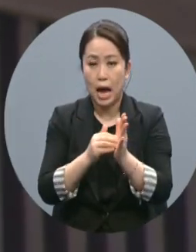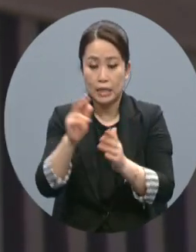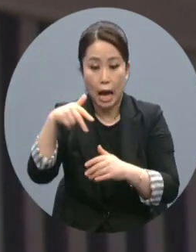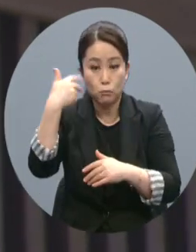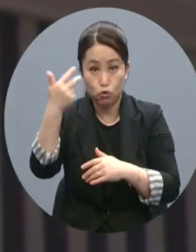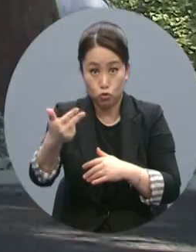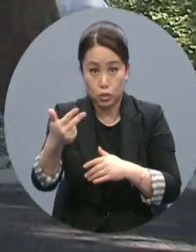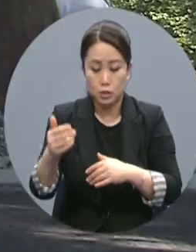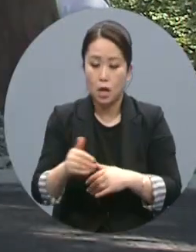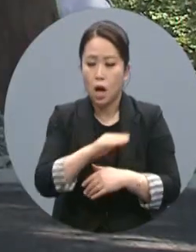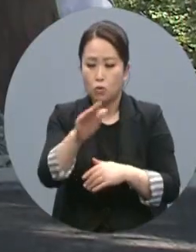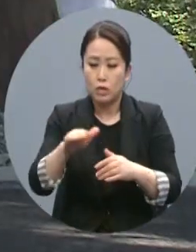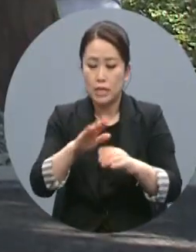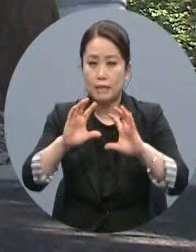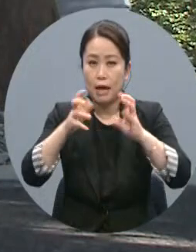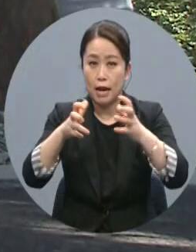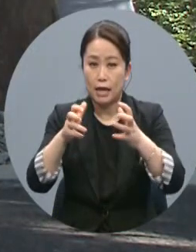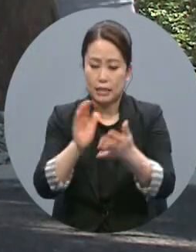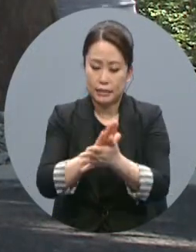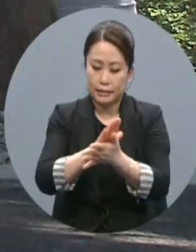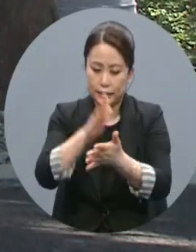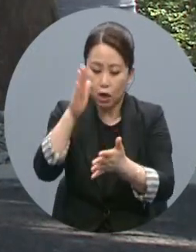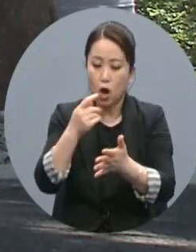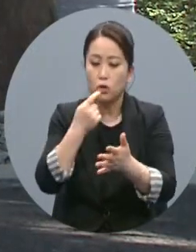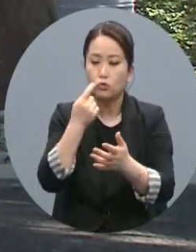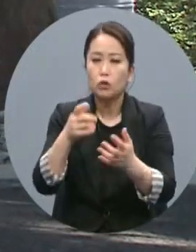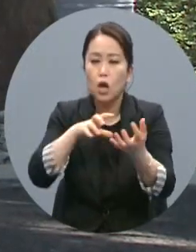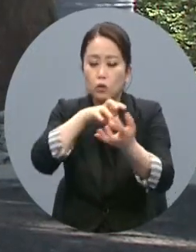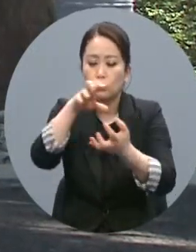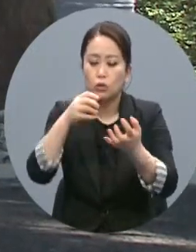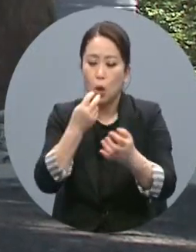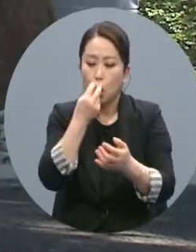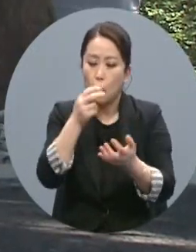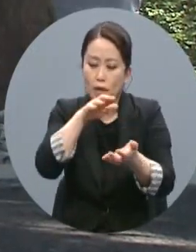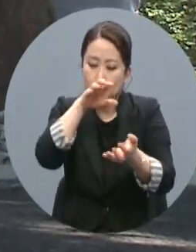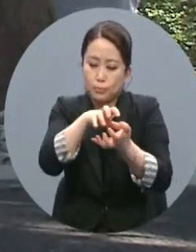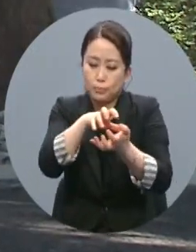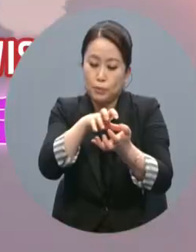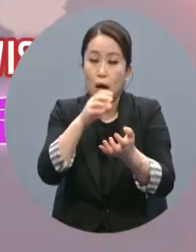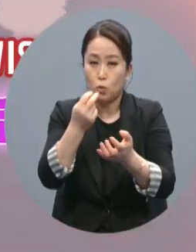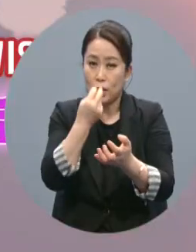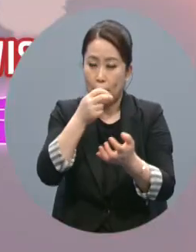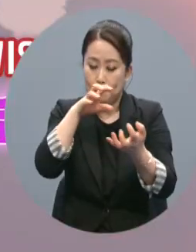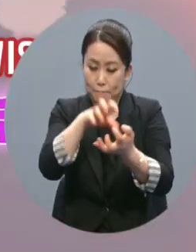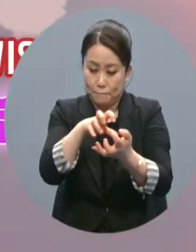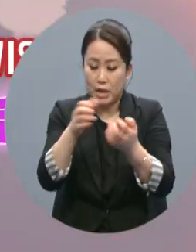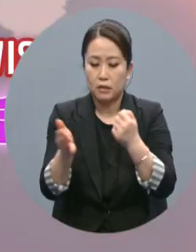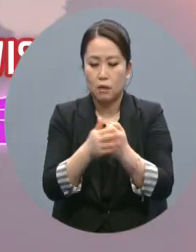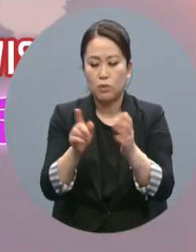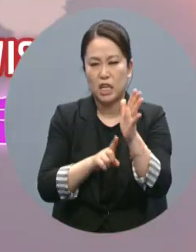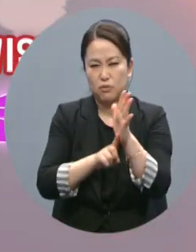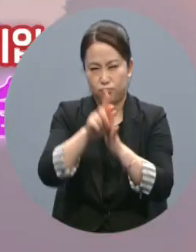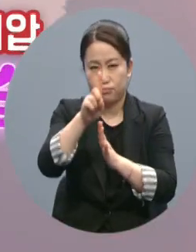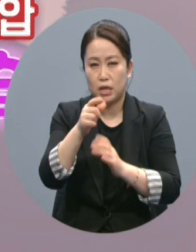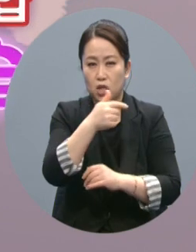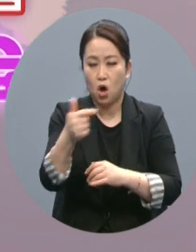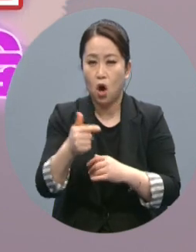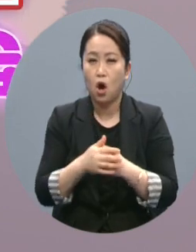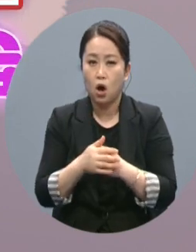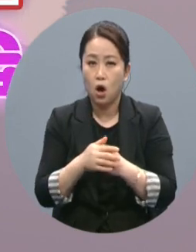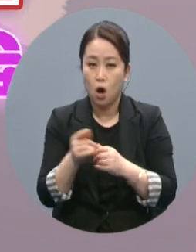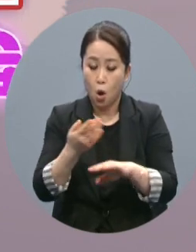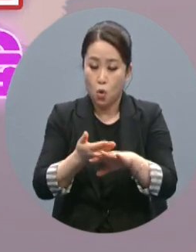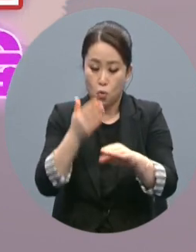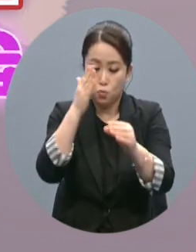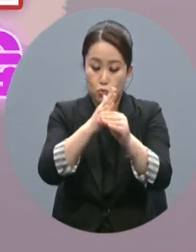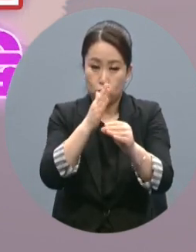다음 주는 우리나라가 뜨거운 두 고기압의 영향을 받으면서 기온이 더 큰 폭으로 오르겠습니다. 대기 중층에는